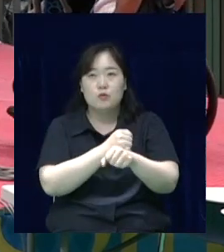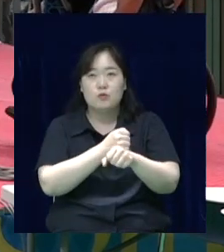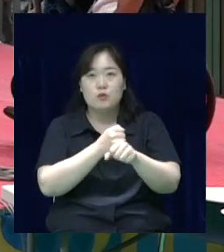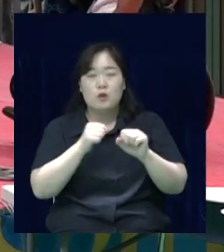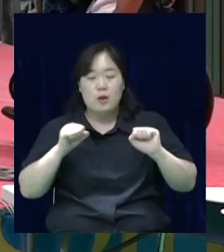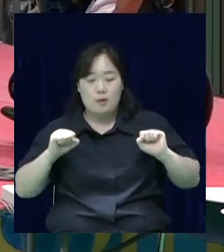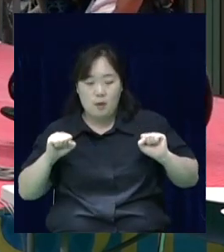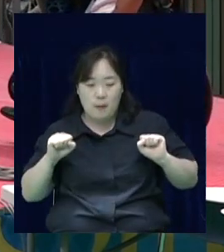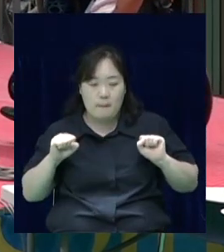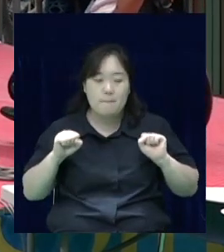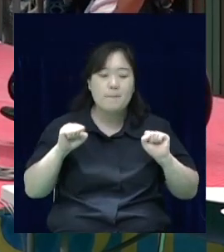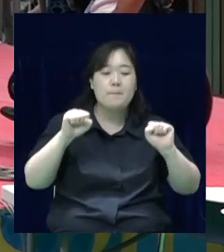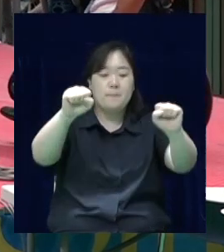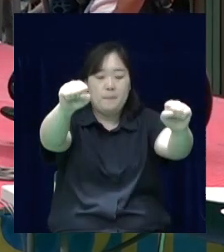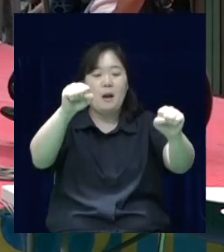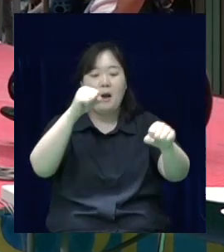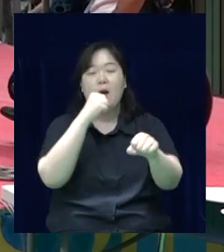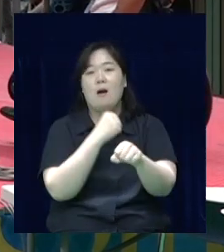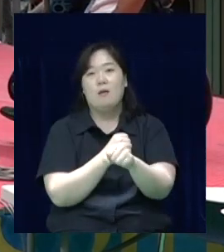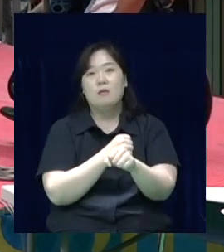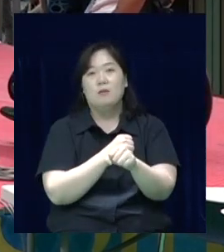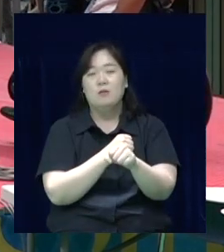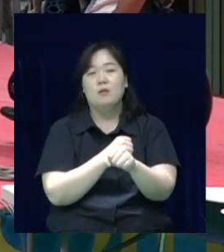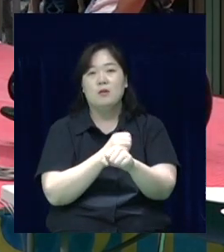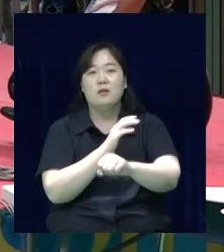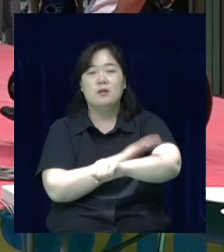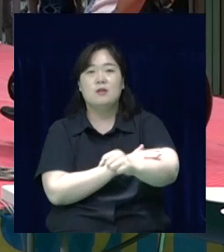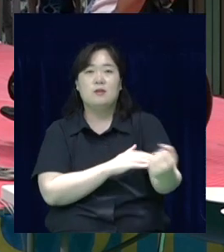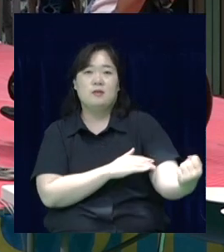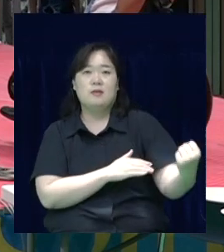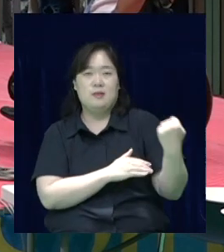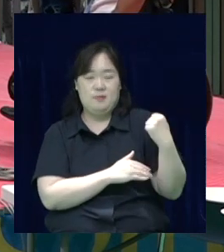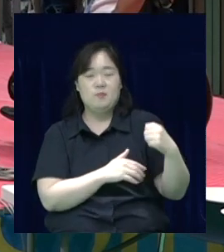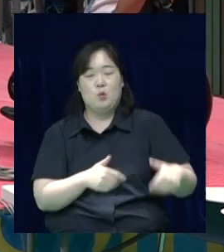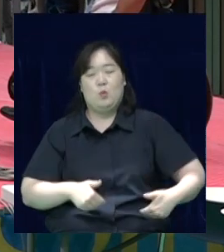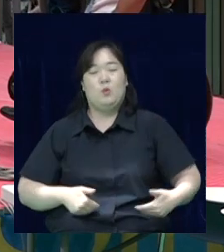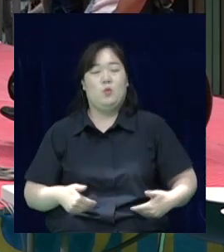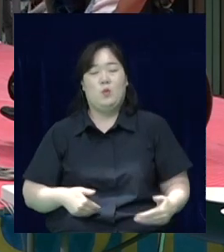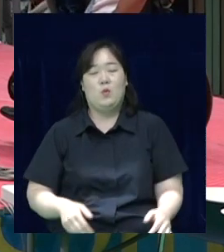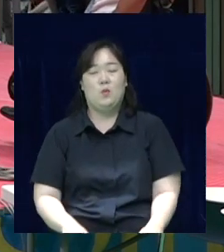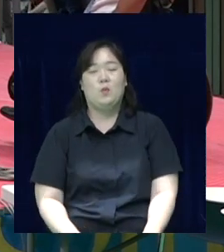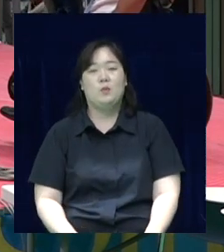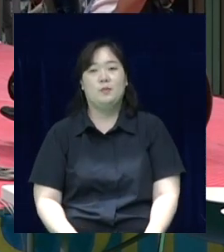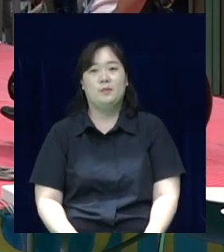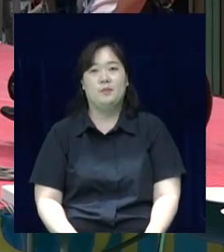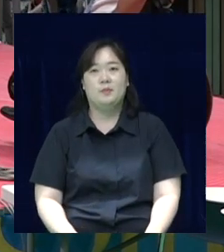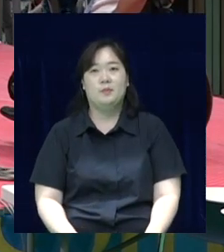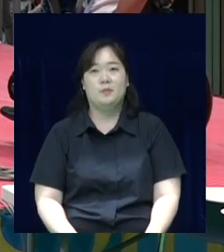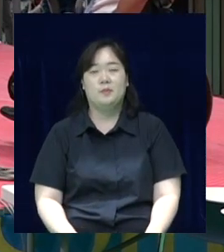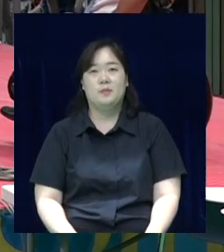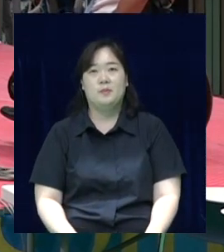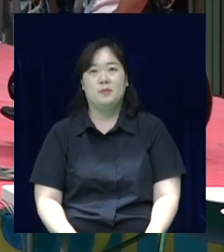이게 키포인트라 보시면 됩니다. 한 번에 좀 몰아붙이는 힘이 또 필요하다는 네. 또 말씀인 것 같고요.